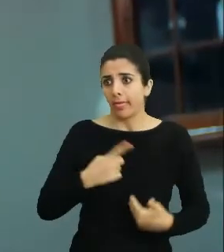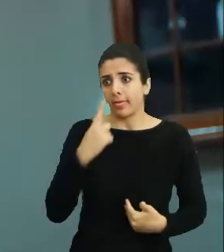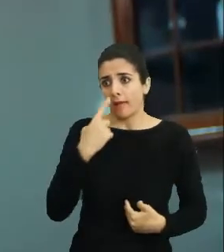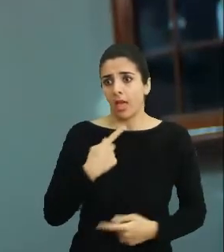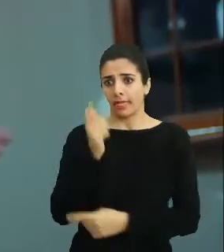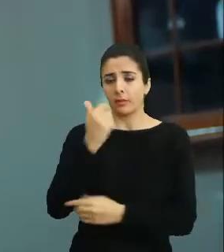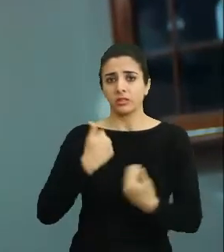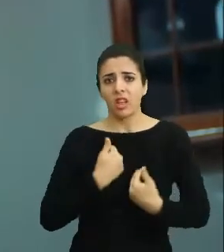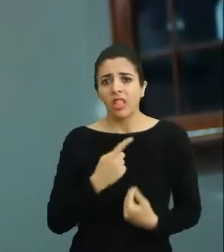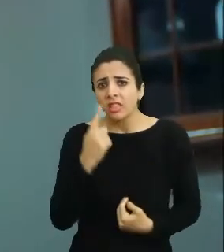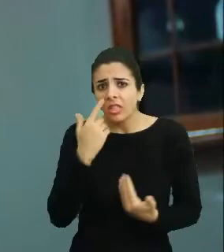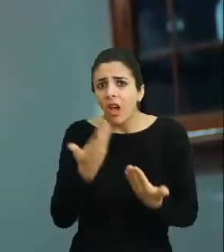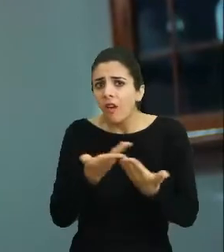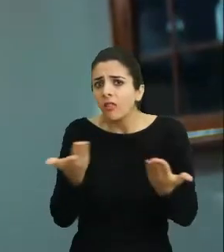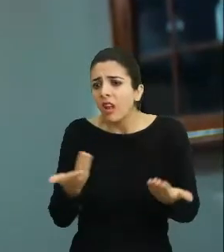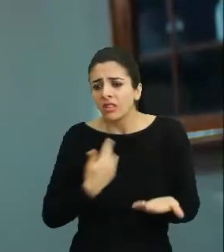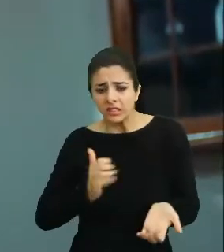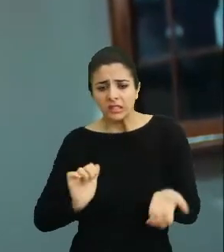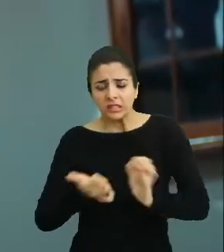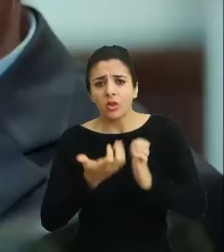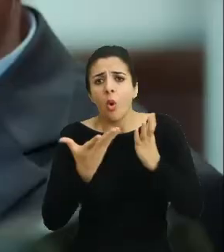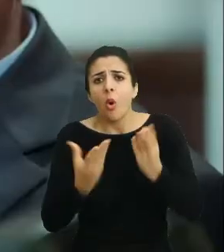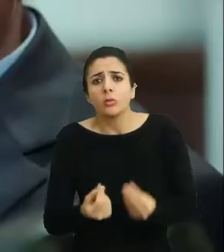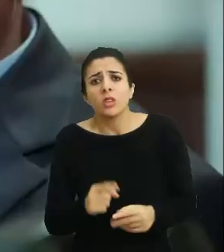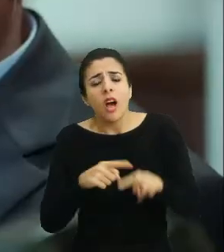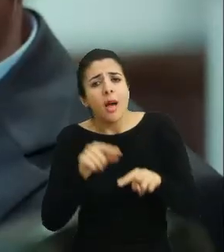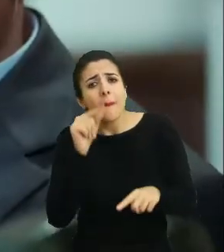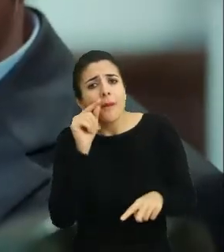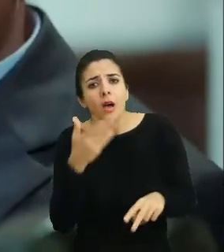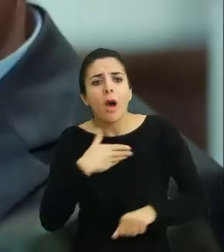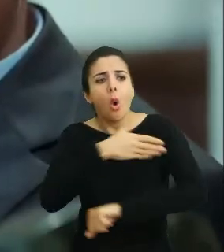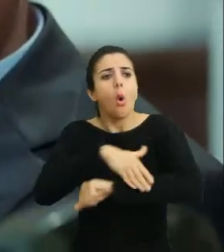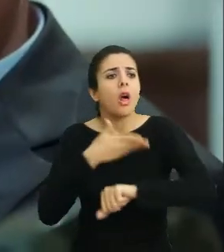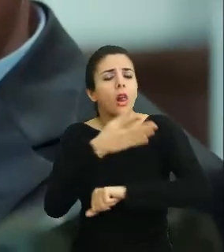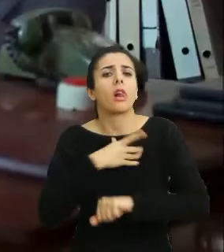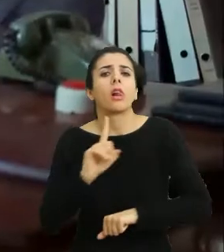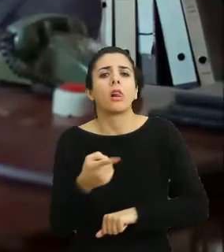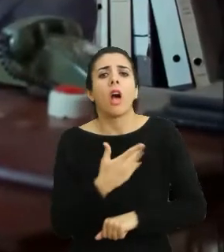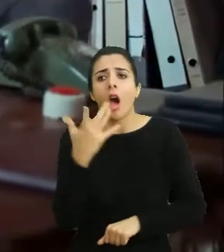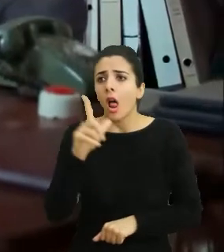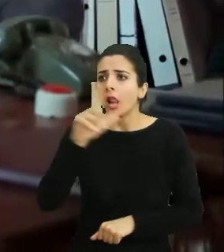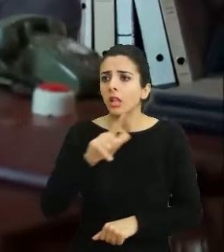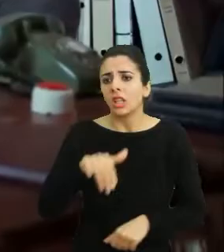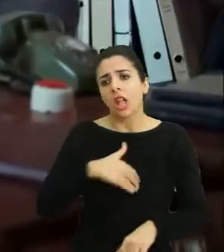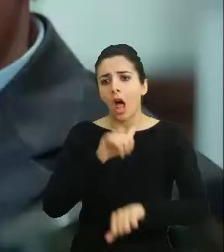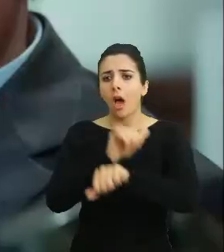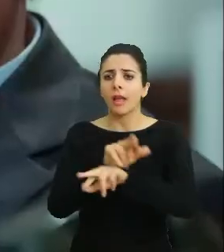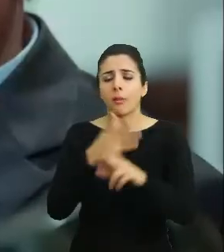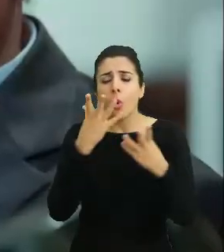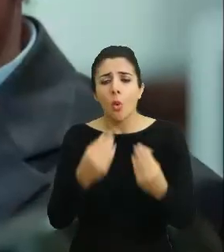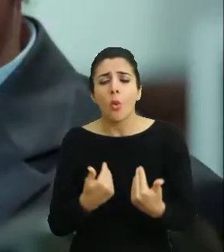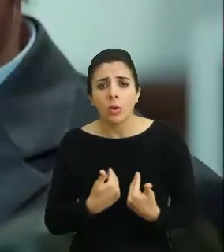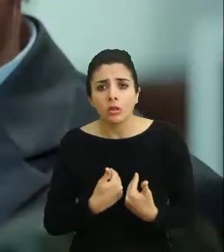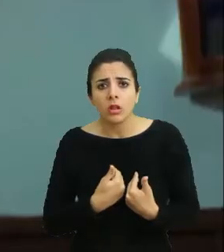ediyorum. Ama devlet dört bir tarafından kuşatılmış adam bir koridora çıkamıyorum. Kara Lise zindanında bir mahkumum